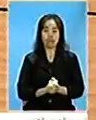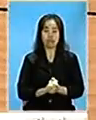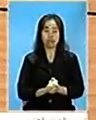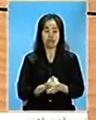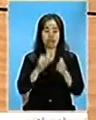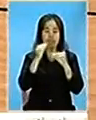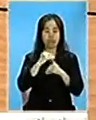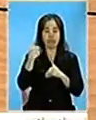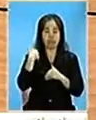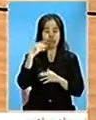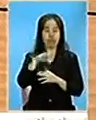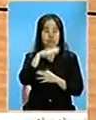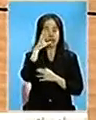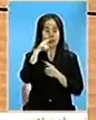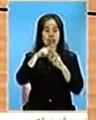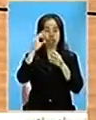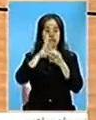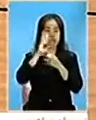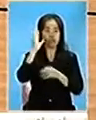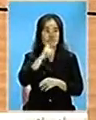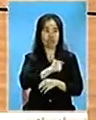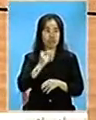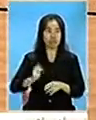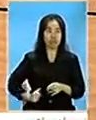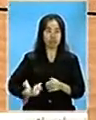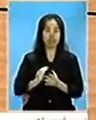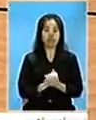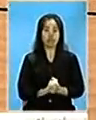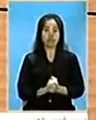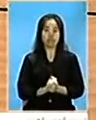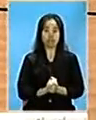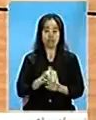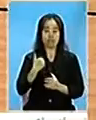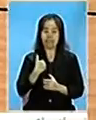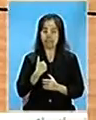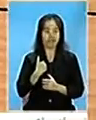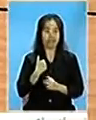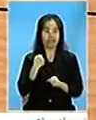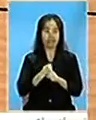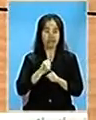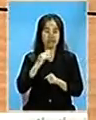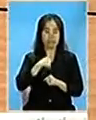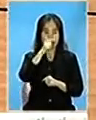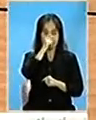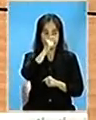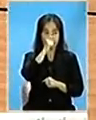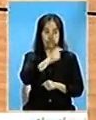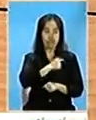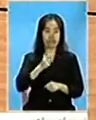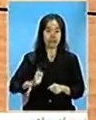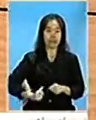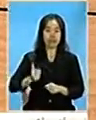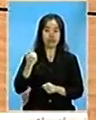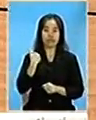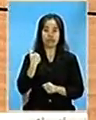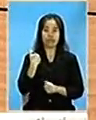พยายามเล่าหรือไปถึงพระราชวงศ์ข้างเคียงเรานี่ครับ เราก็เคารพเทิดทูนสถาบันพระมหากษัตริย์